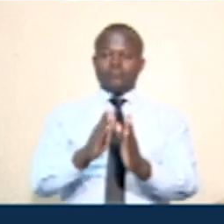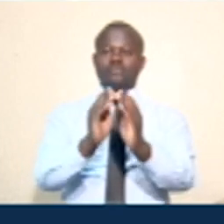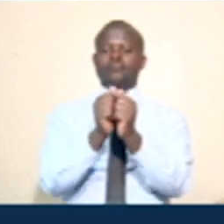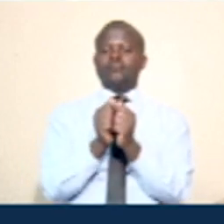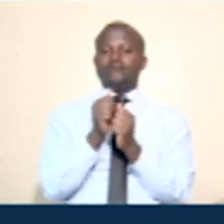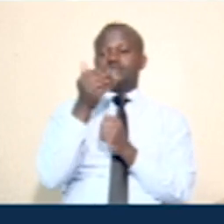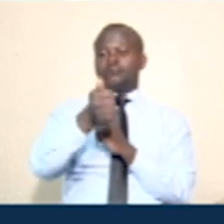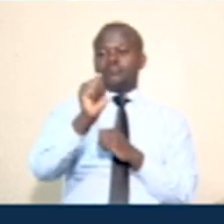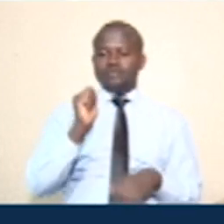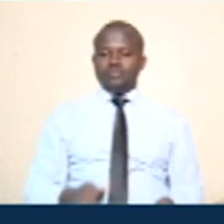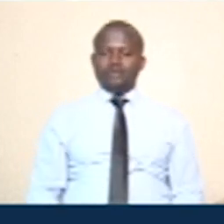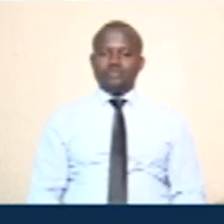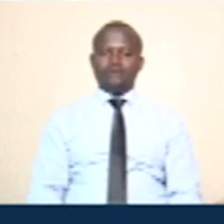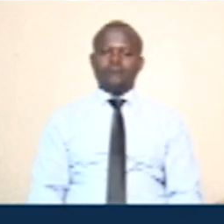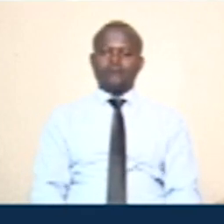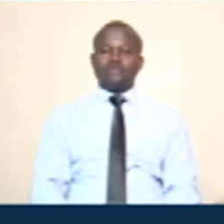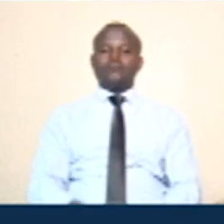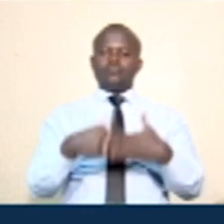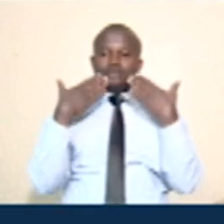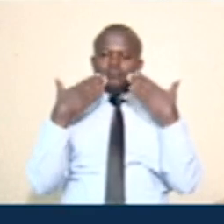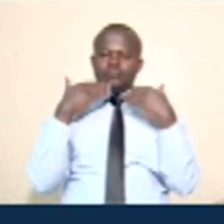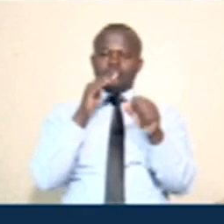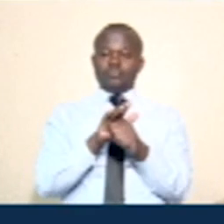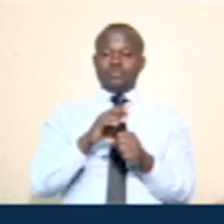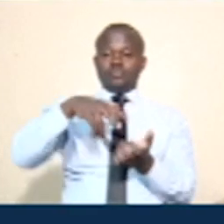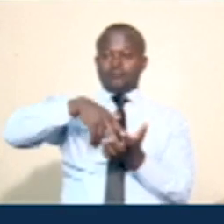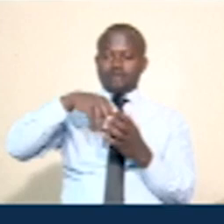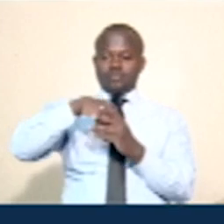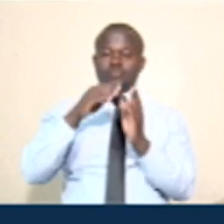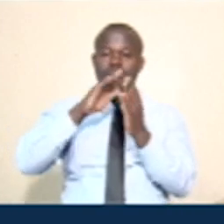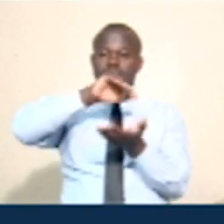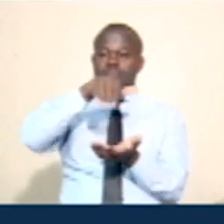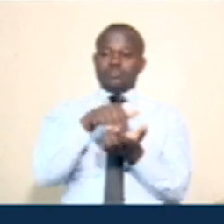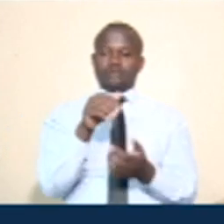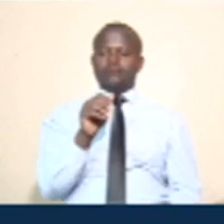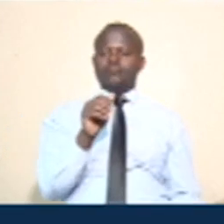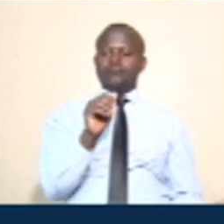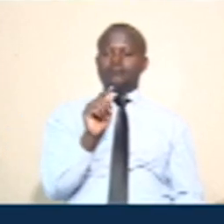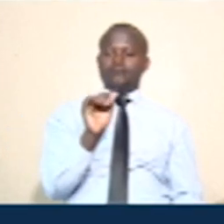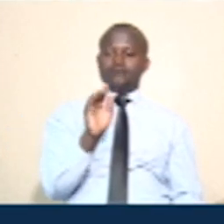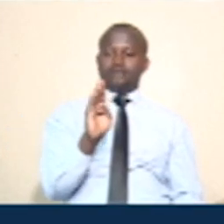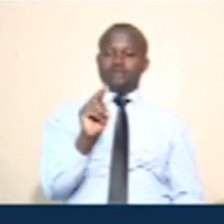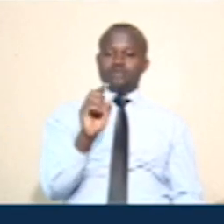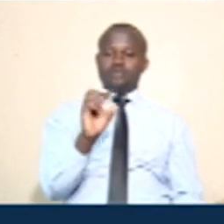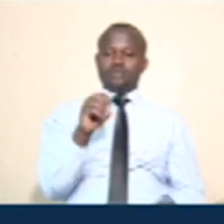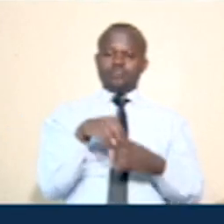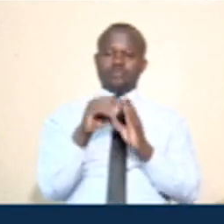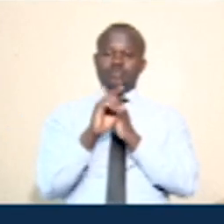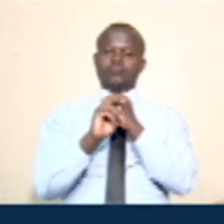n'inyuma yawe. Urakoze Paul Rutikanga umpagaze mu mujyi rwagati wa Kibungo ni mu karere ka